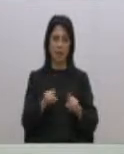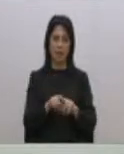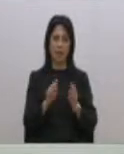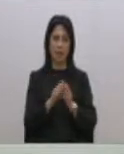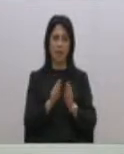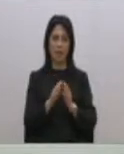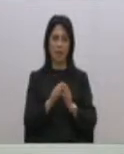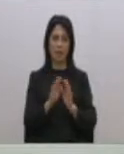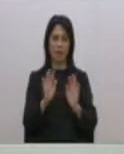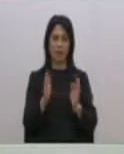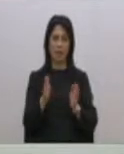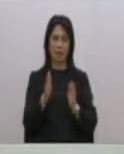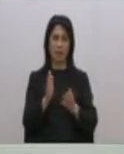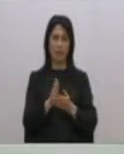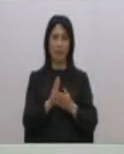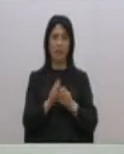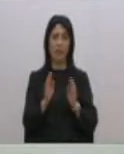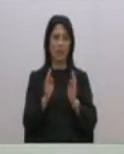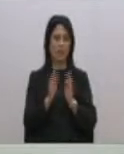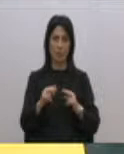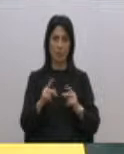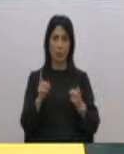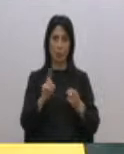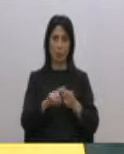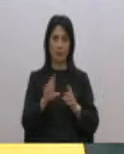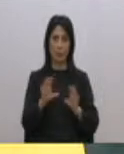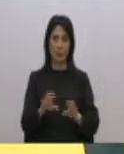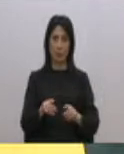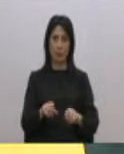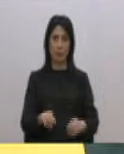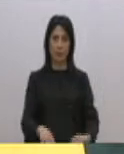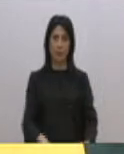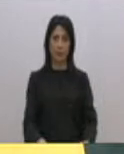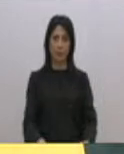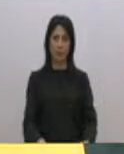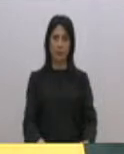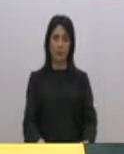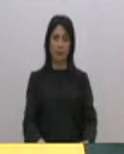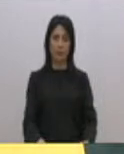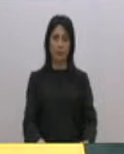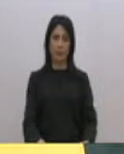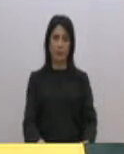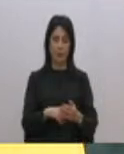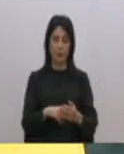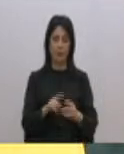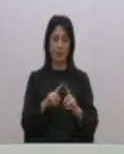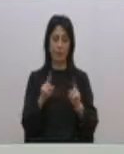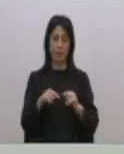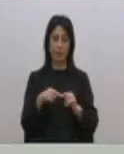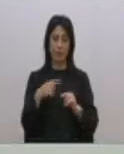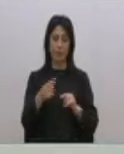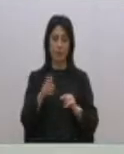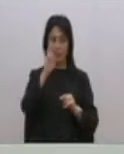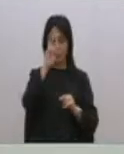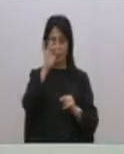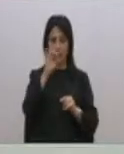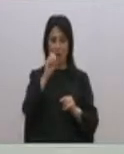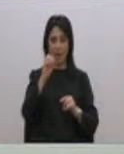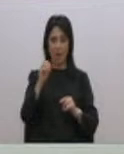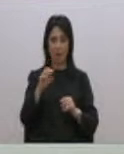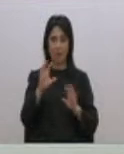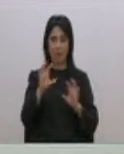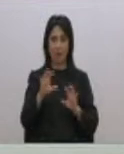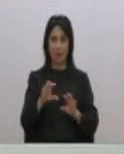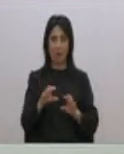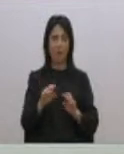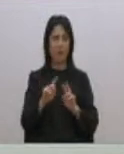ghive șemtovaris, acasă tehnicul hasiatva, am să hăcăm tot, deci am făcut. Chiar atunci când chitrobi are, iar s-a ajuns registri și să hăcăm noi